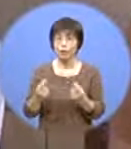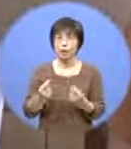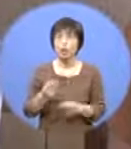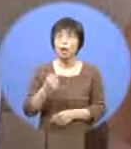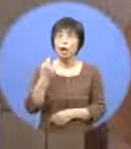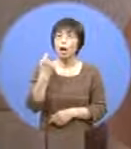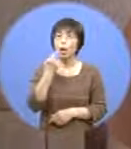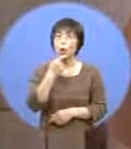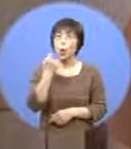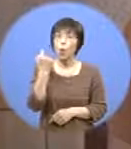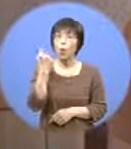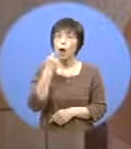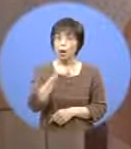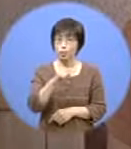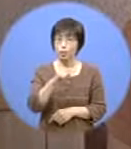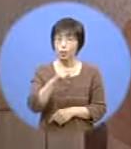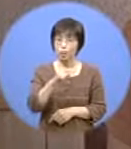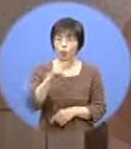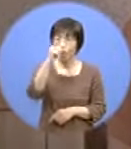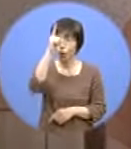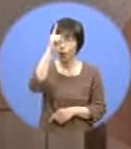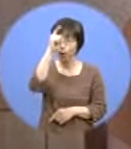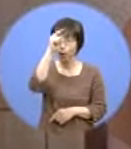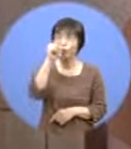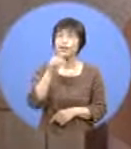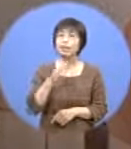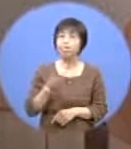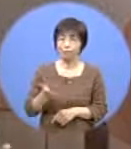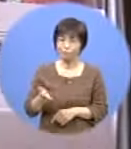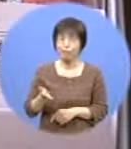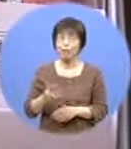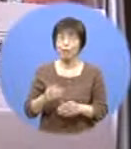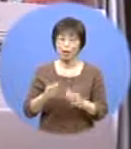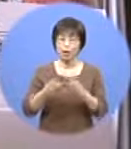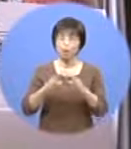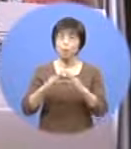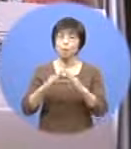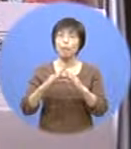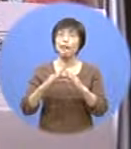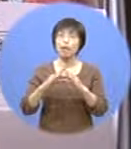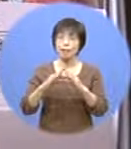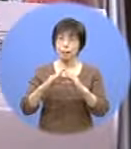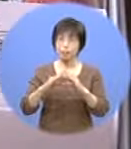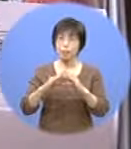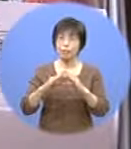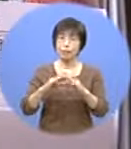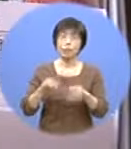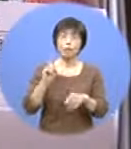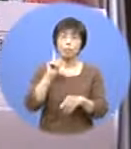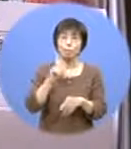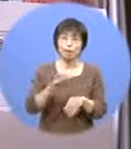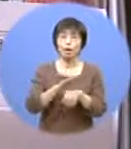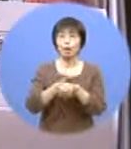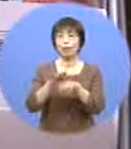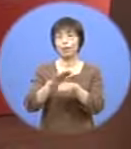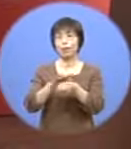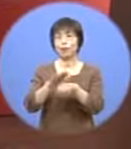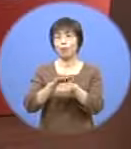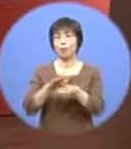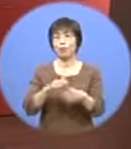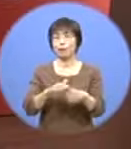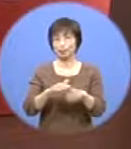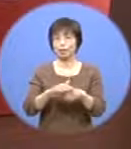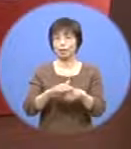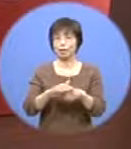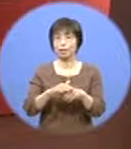白の可愛い鳥さんたち、このパッケージですね、は可愛いっていう、そちらのところが一